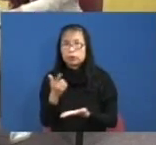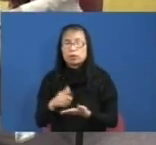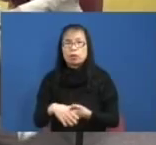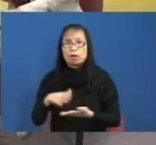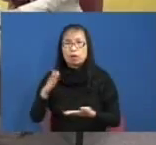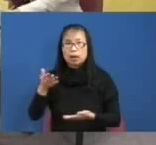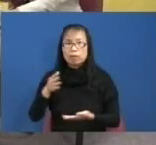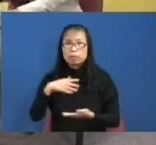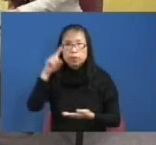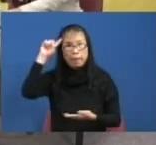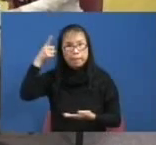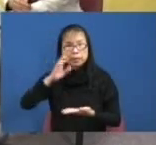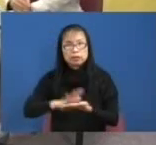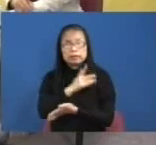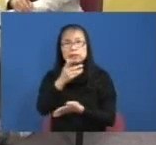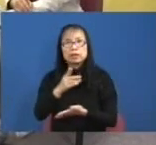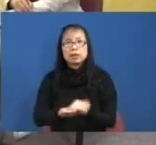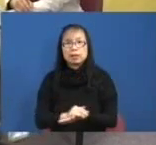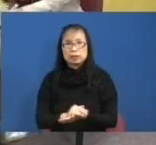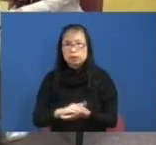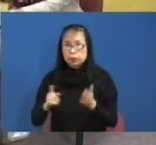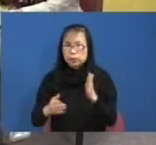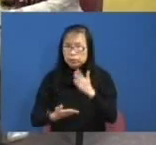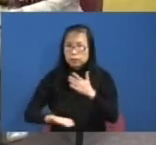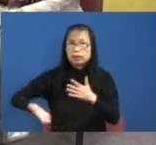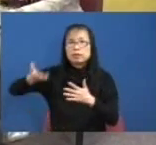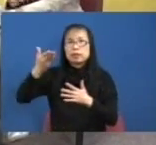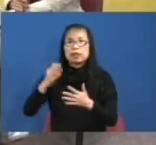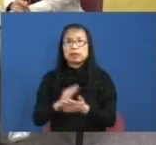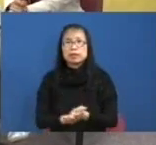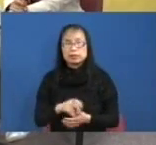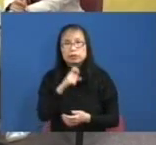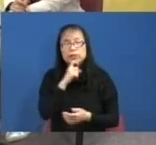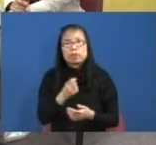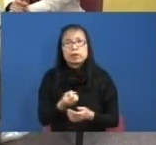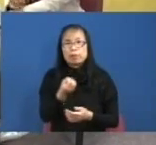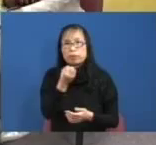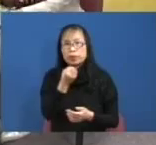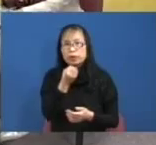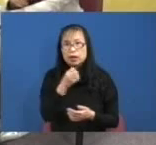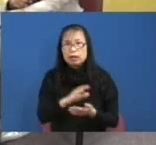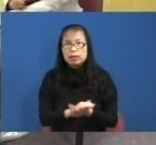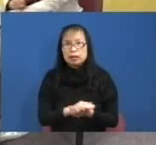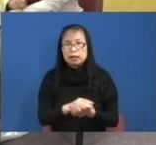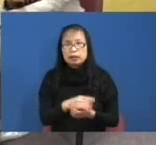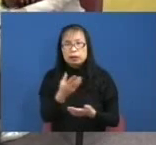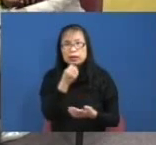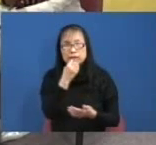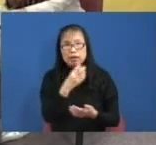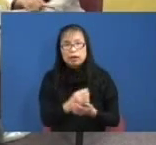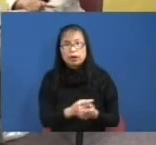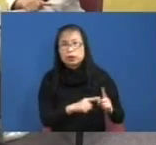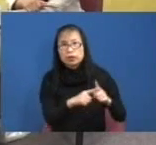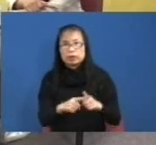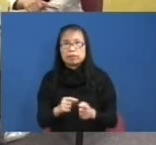年咧個差地租咧必然會提升嘅， 呢個肯定。 咁咪又係即係由翻啲即係物業持份者，或者你